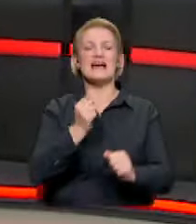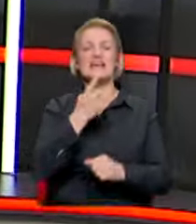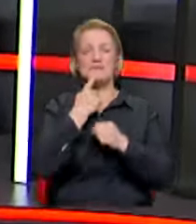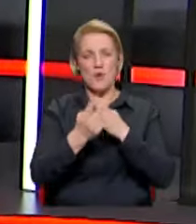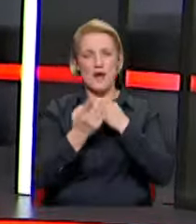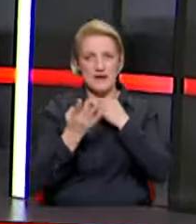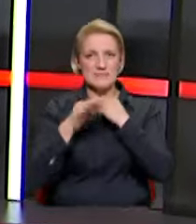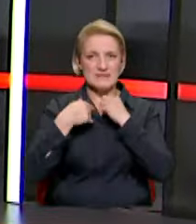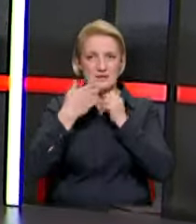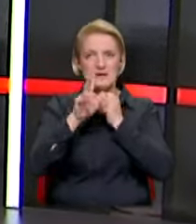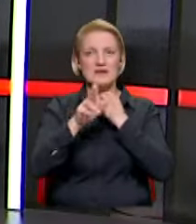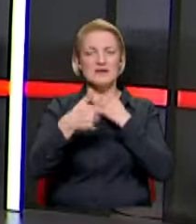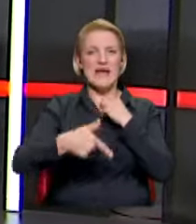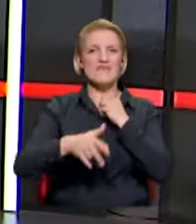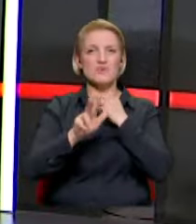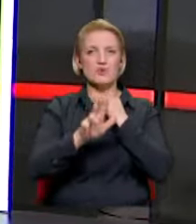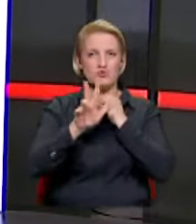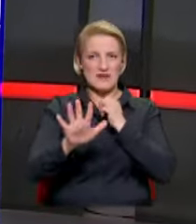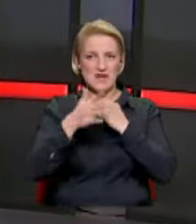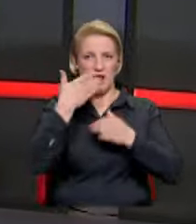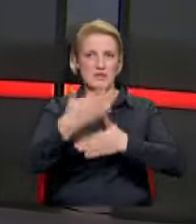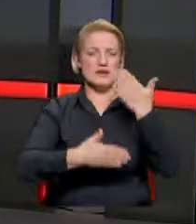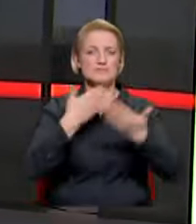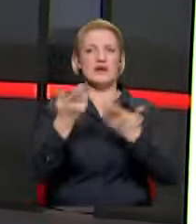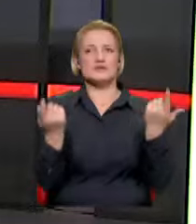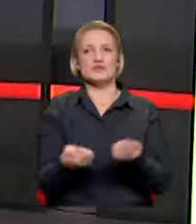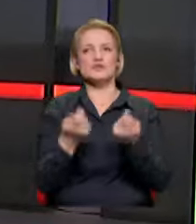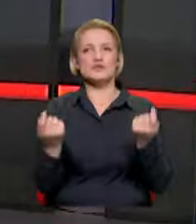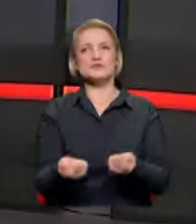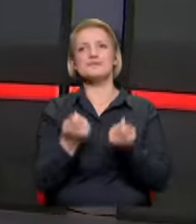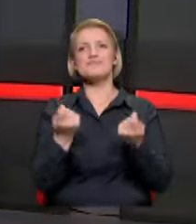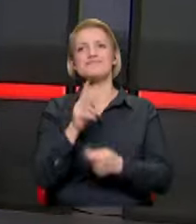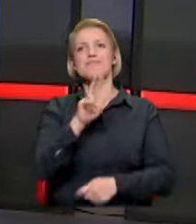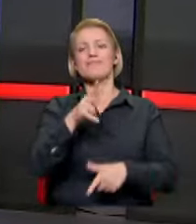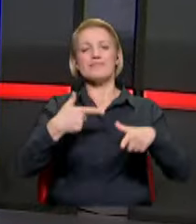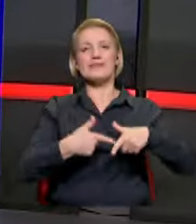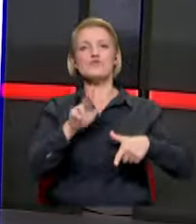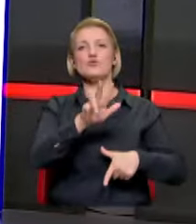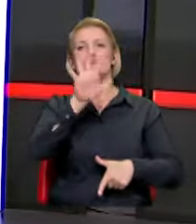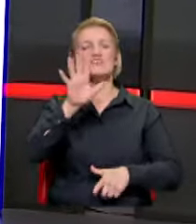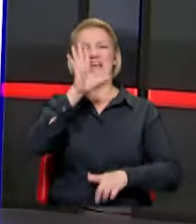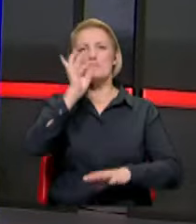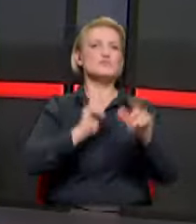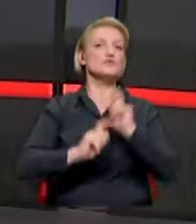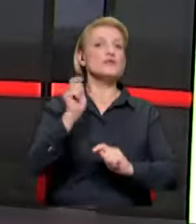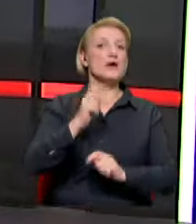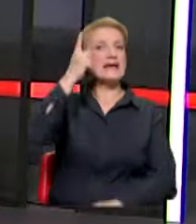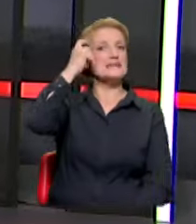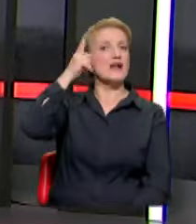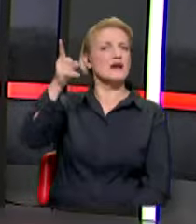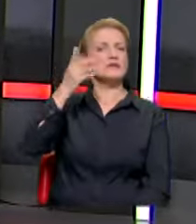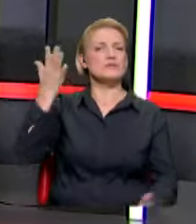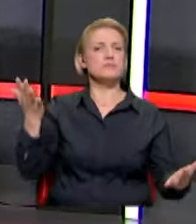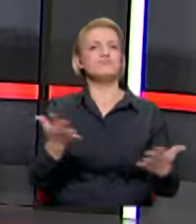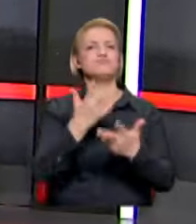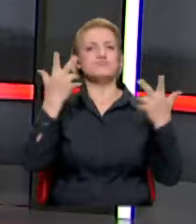tüğ bitti F35 diye anlatmaya çalıştık f35'i kim kullanıyor şu anda İsrail kullanıyor cayır